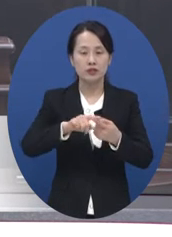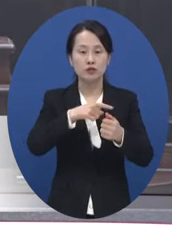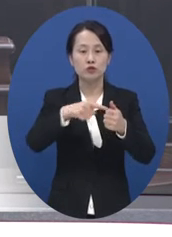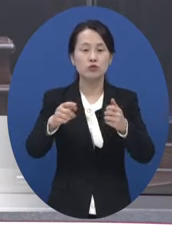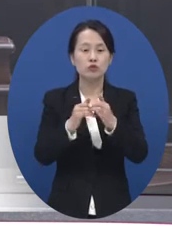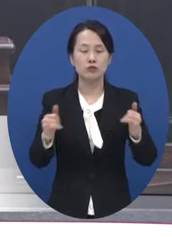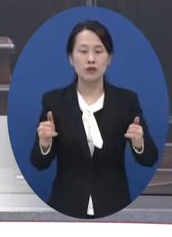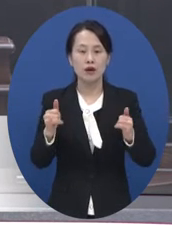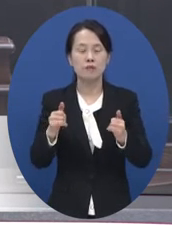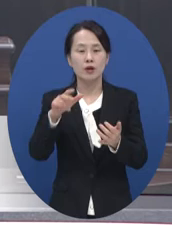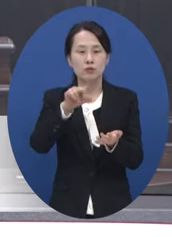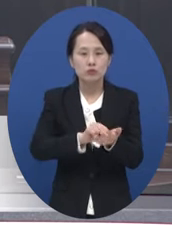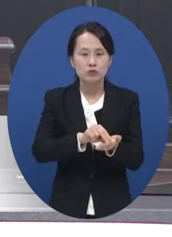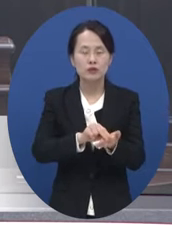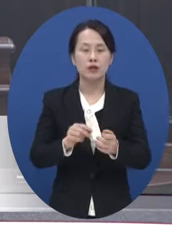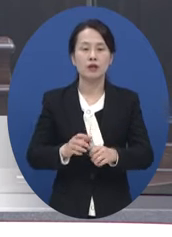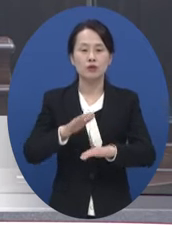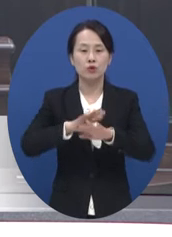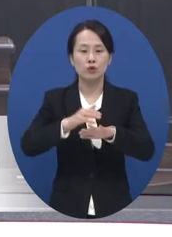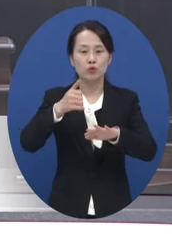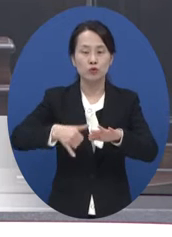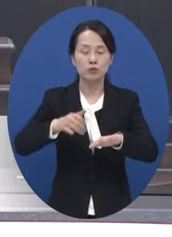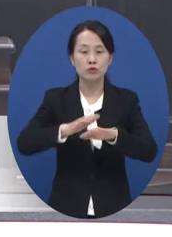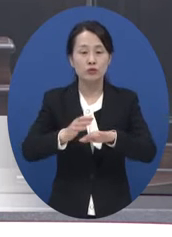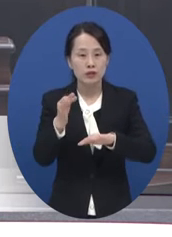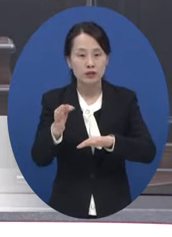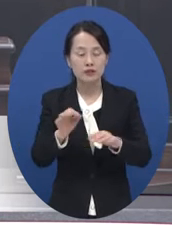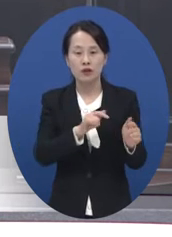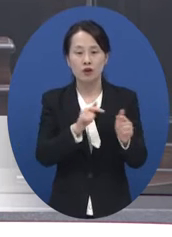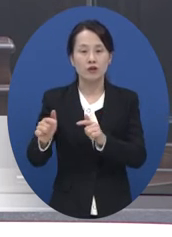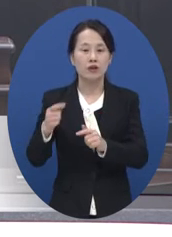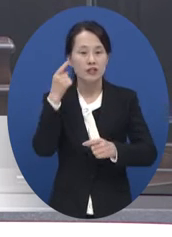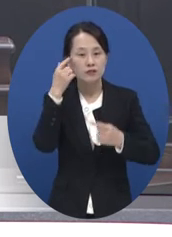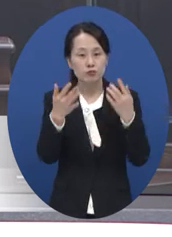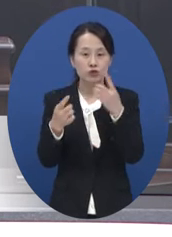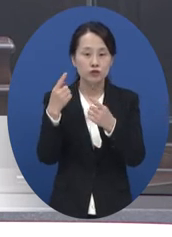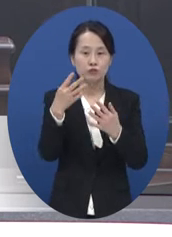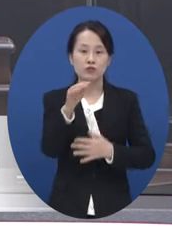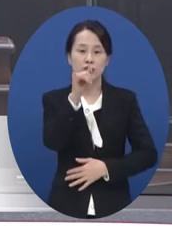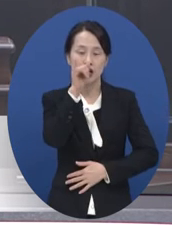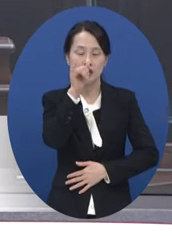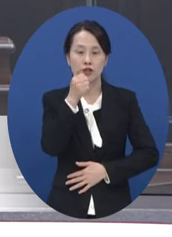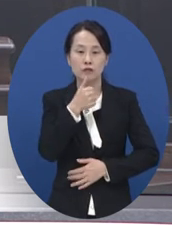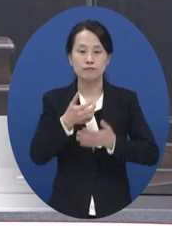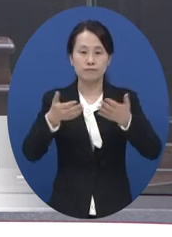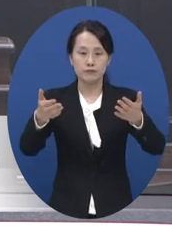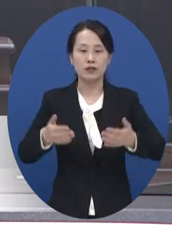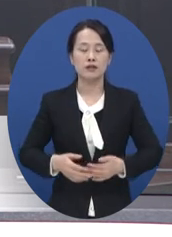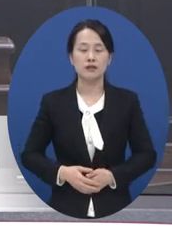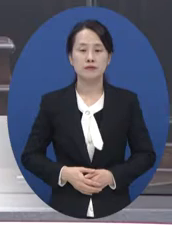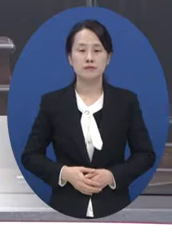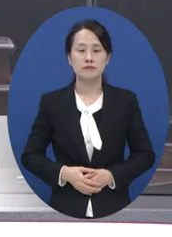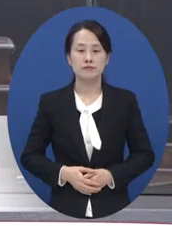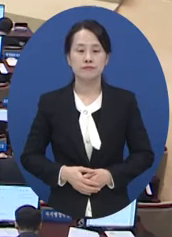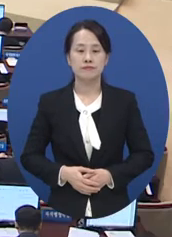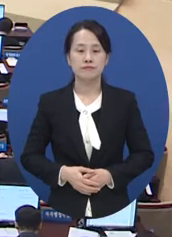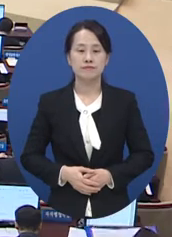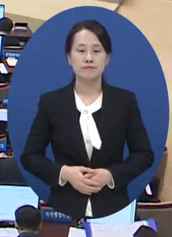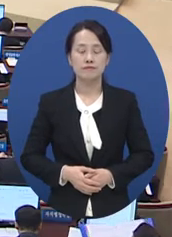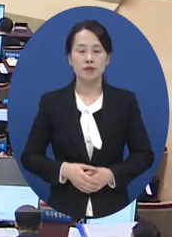인력에 대한 트라우마 관리와 놈이 수당 등 깊이 있는 질문과 답변이 오고 씁니다 보도에 행선지 잡다